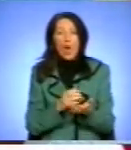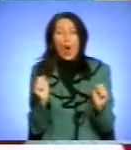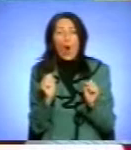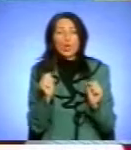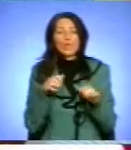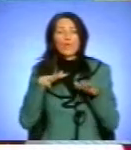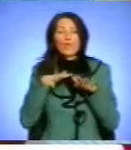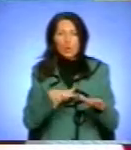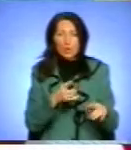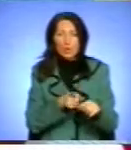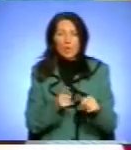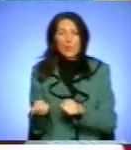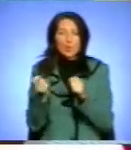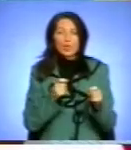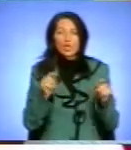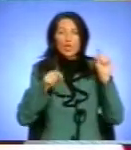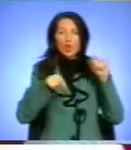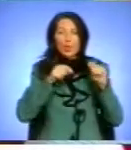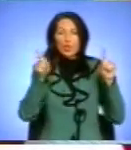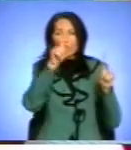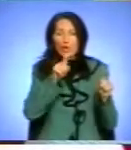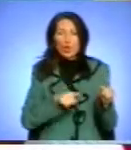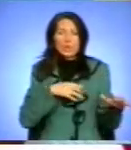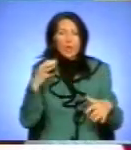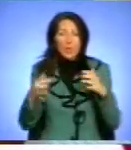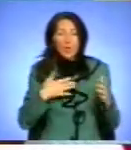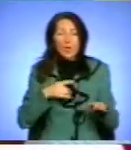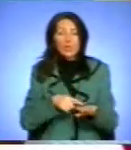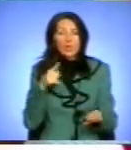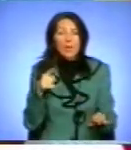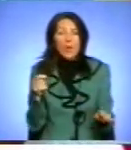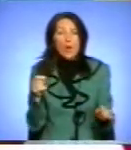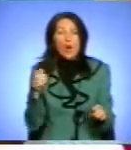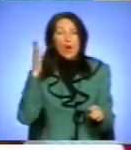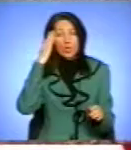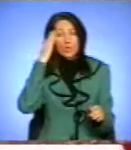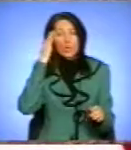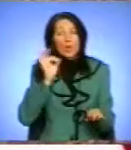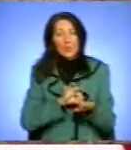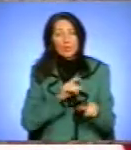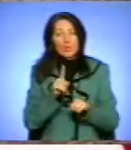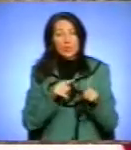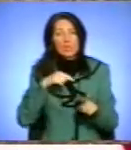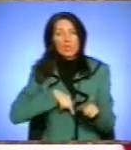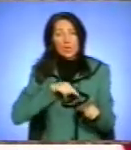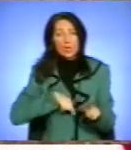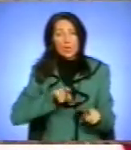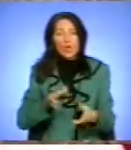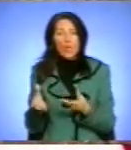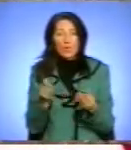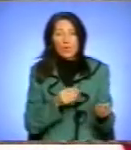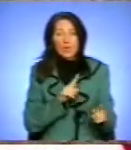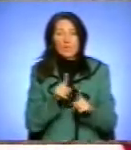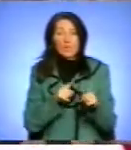який приносить дощ, грози і вітер, ми відчуваємо головний біль і зміни настрою. Як впливає зміна погоди на